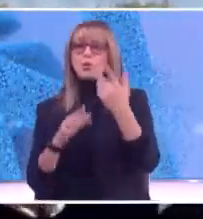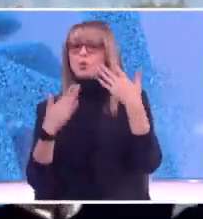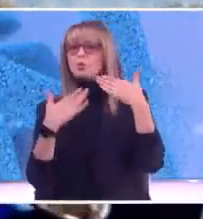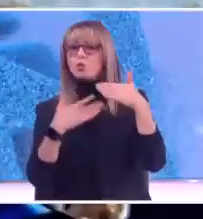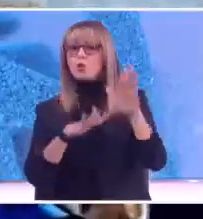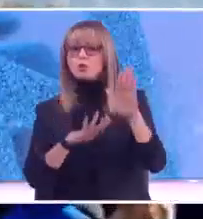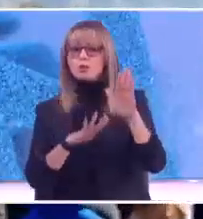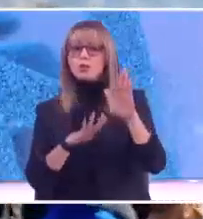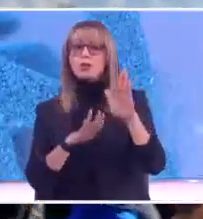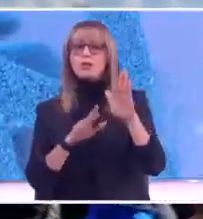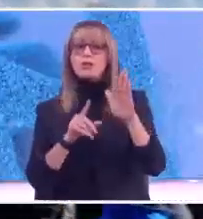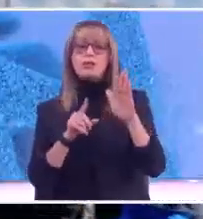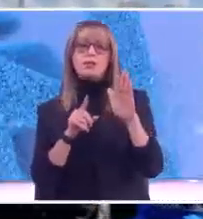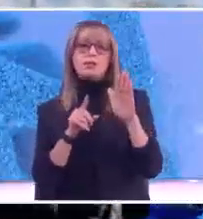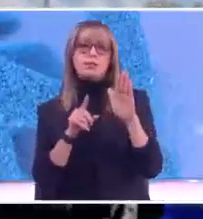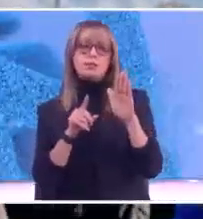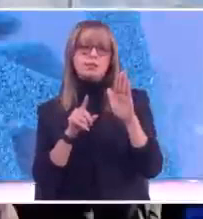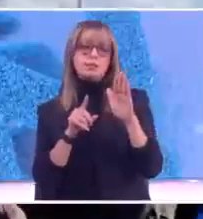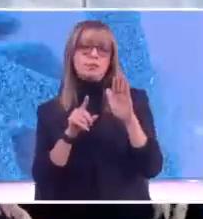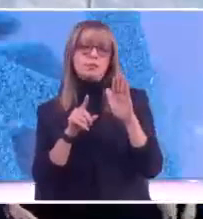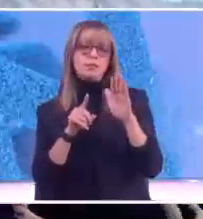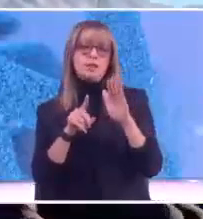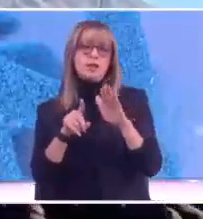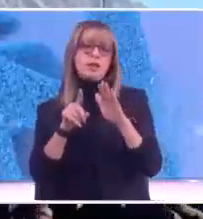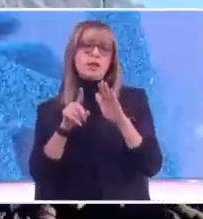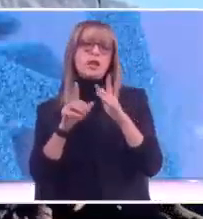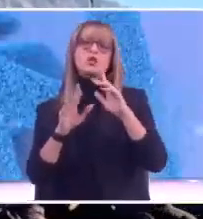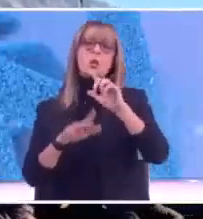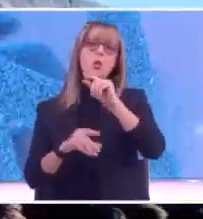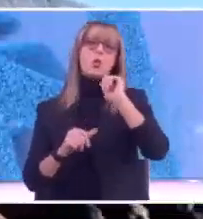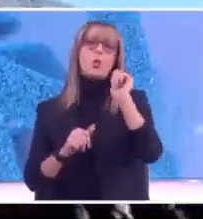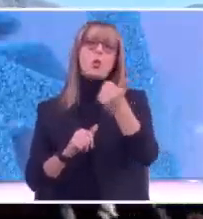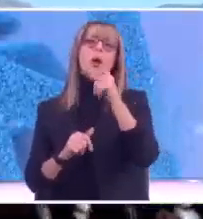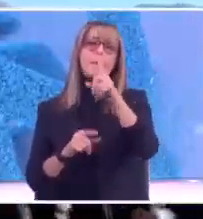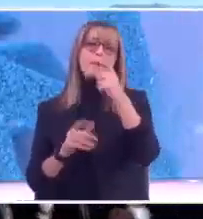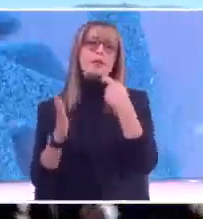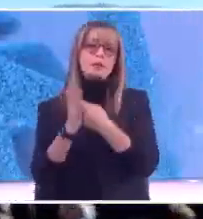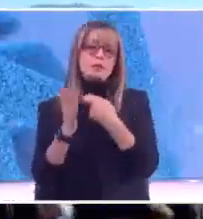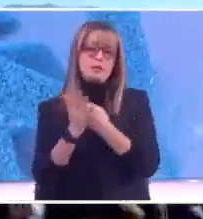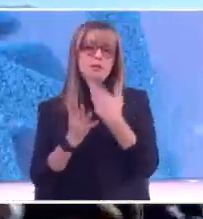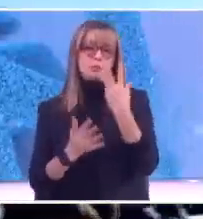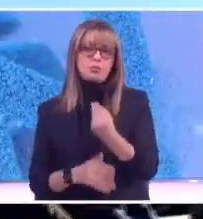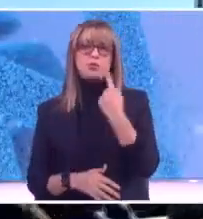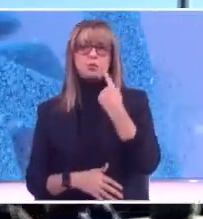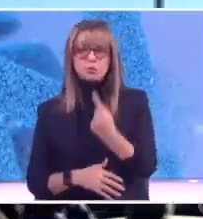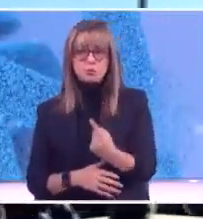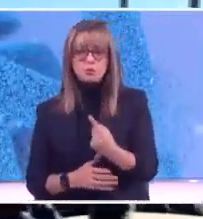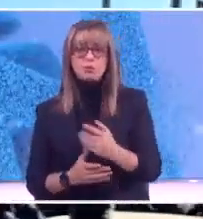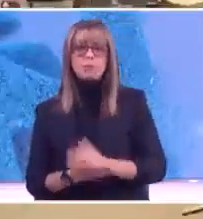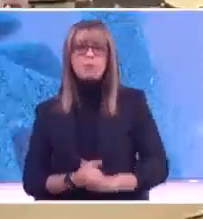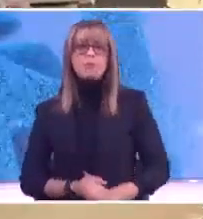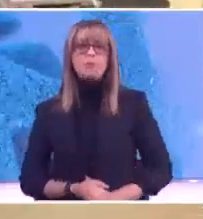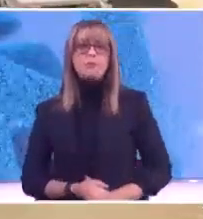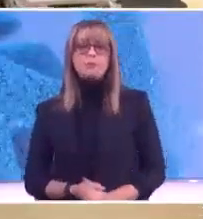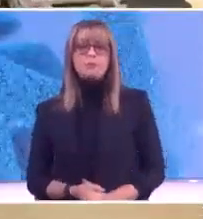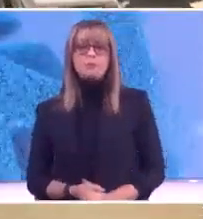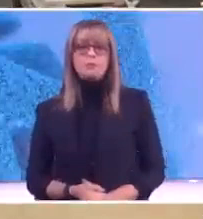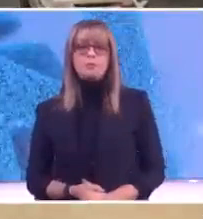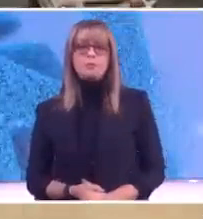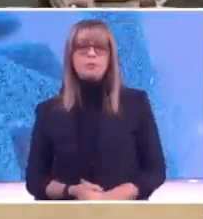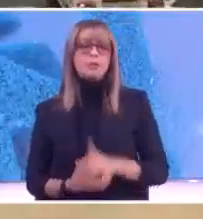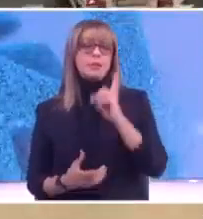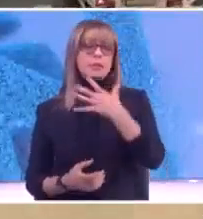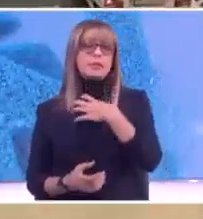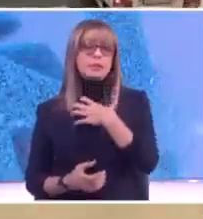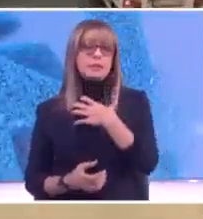gösterilere müdahalede, gösterilerin bastırılmasında oynadığı önemli rol ile ismi biliniyor. Sertlik yanlısı bir isim.